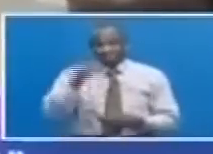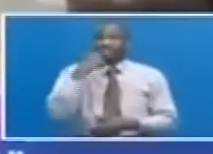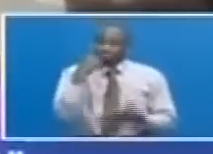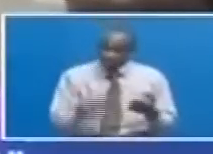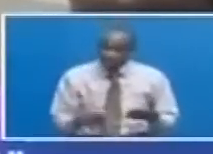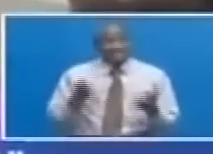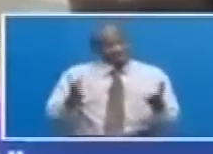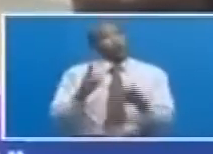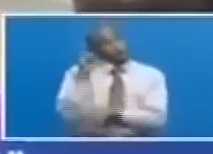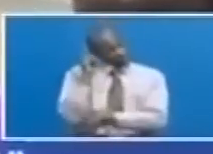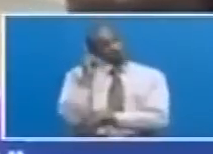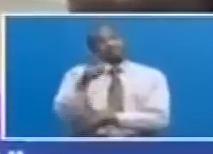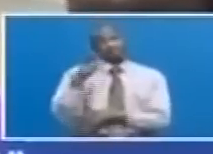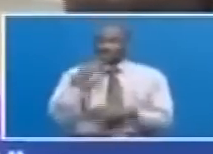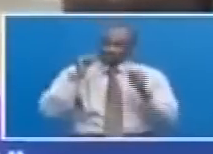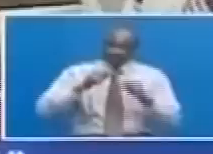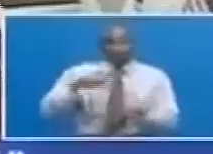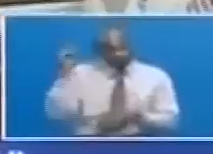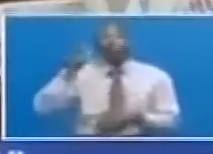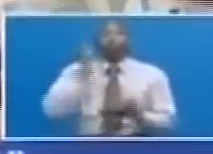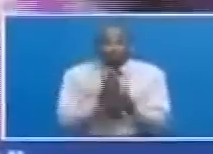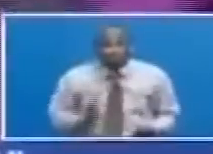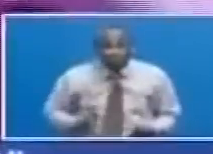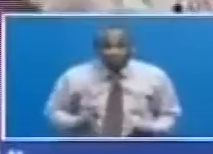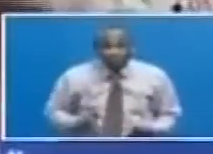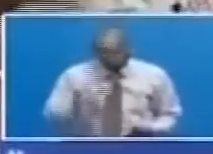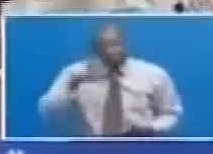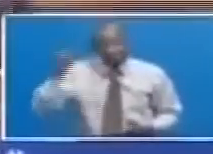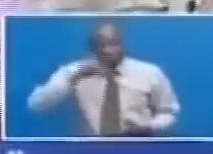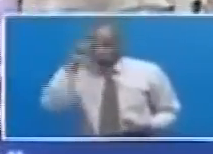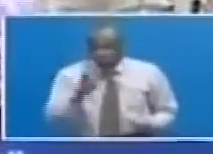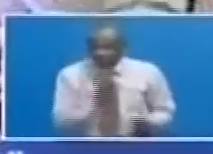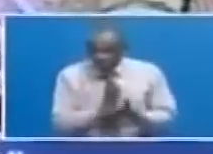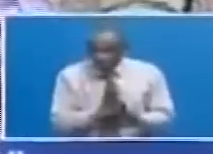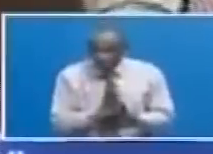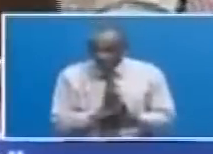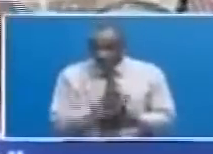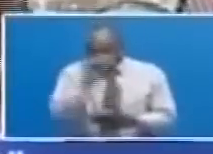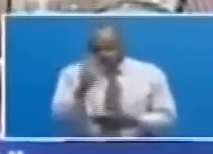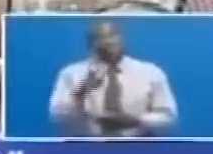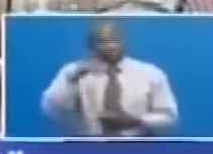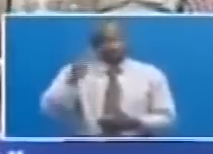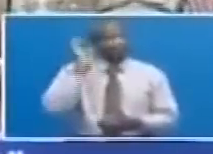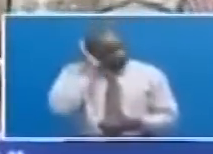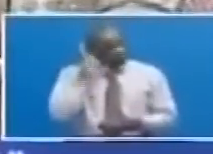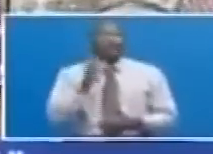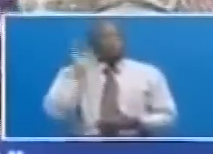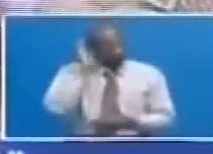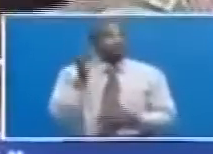Alisema kwa vile ni sheria anaenda. Si alienda? Alienda ama hakuenda? Alitii ama